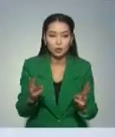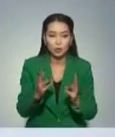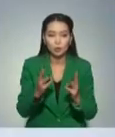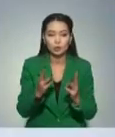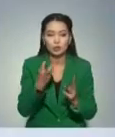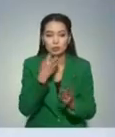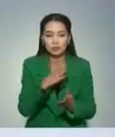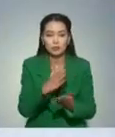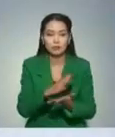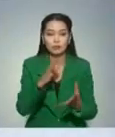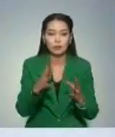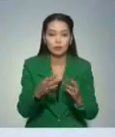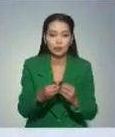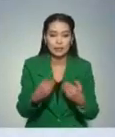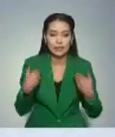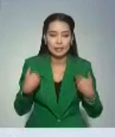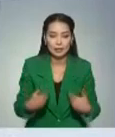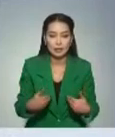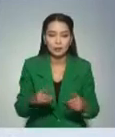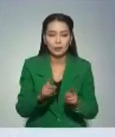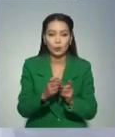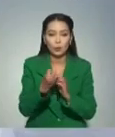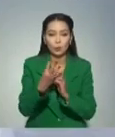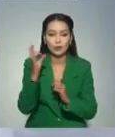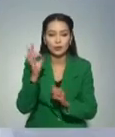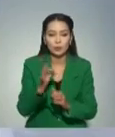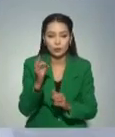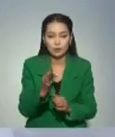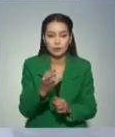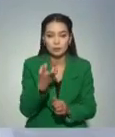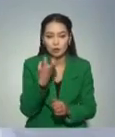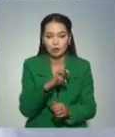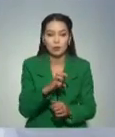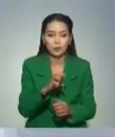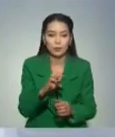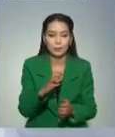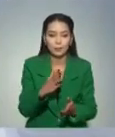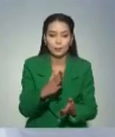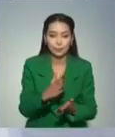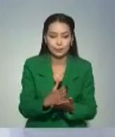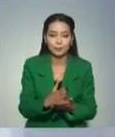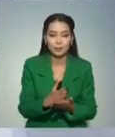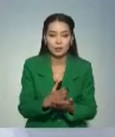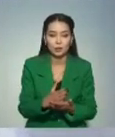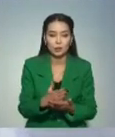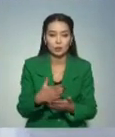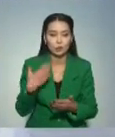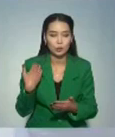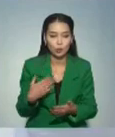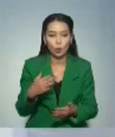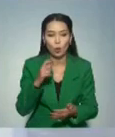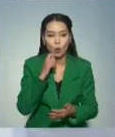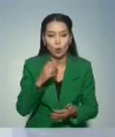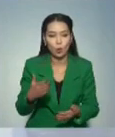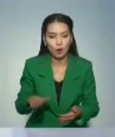жатқызылады. Диагнозы денесінің 14% термиялық күйікпен шалынған. Оның кеудесі, оң аяғы,